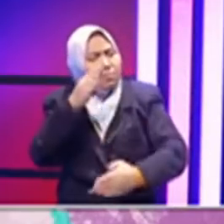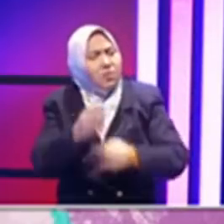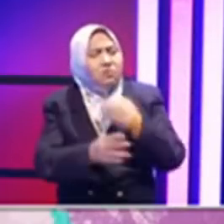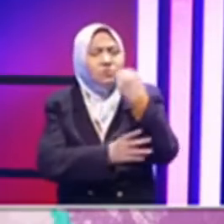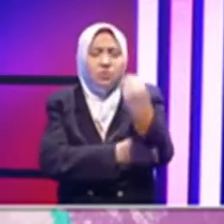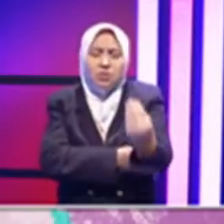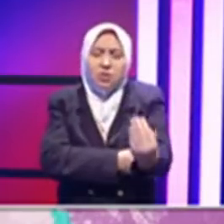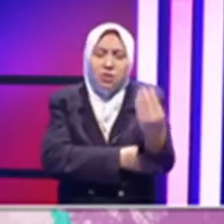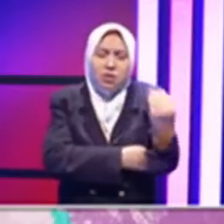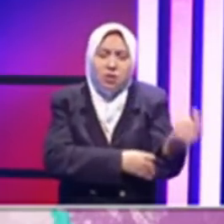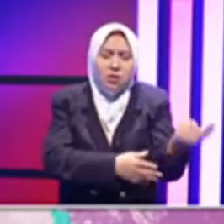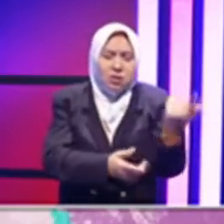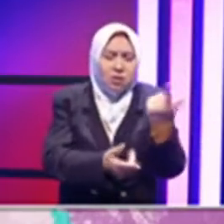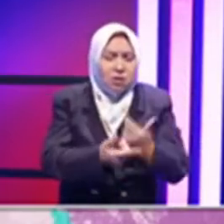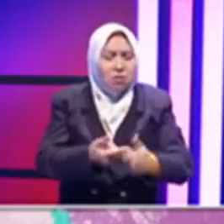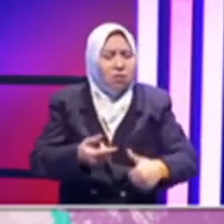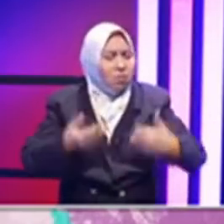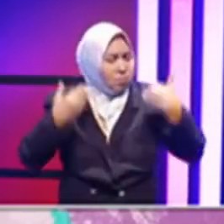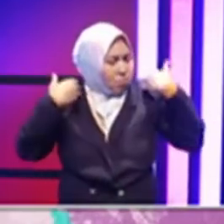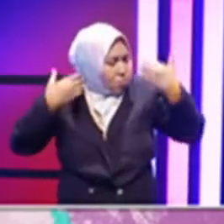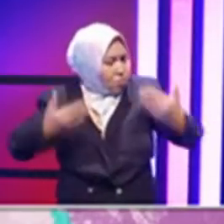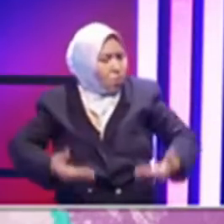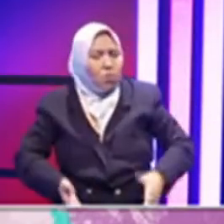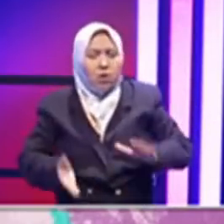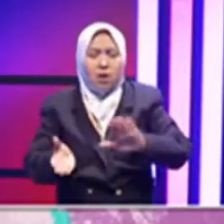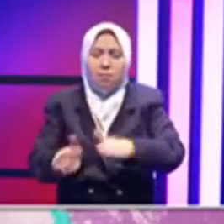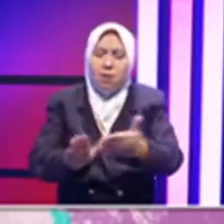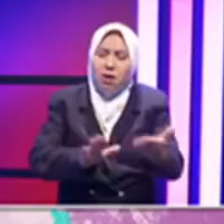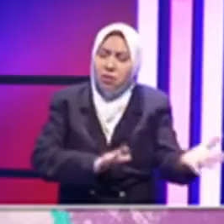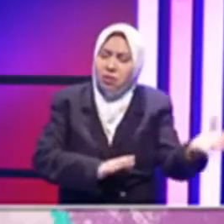الأرض منهم